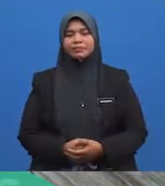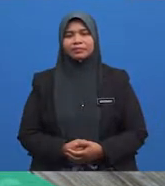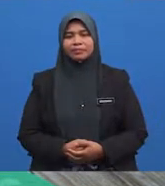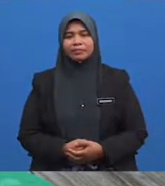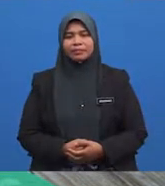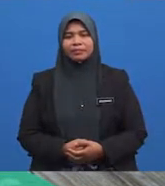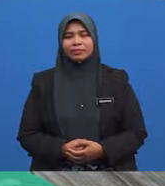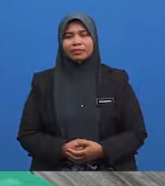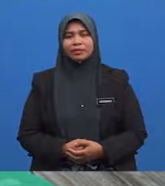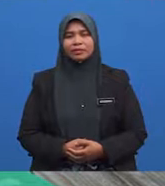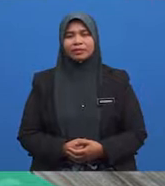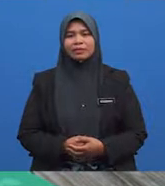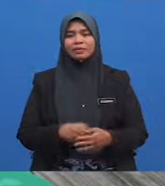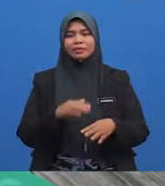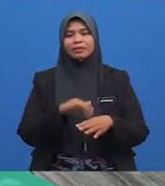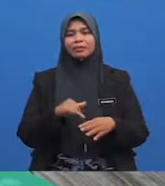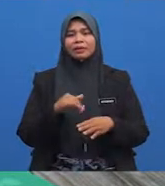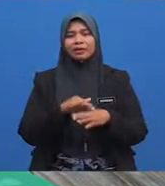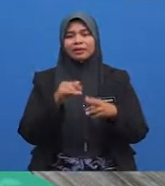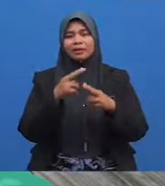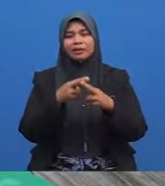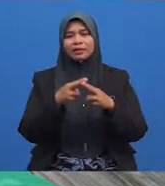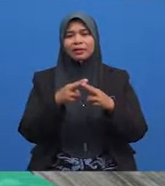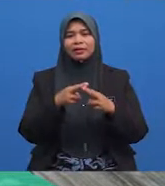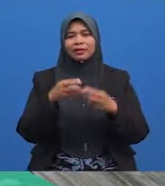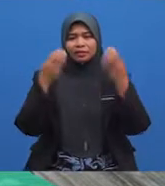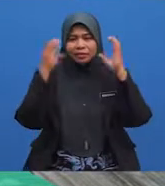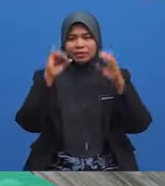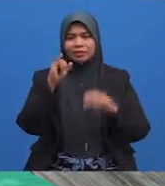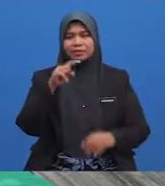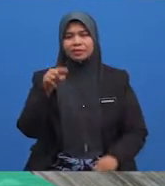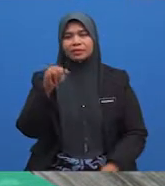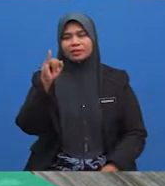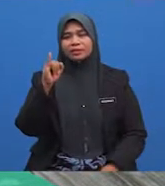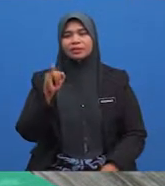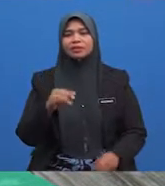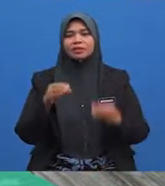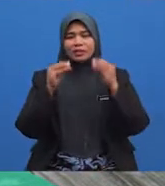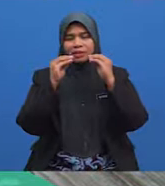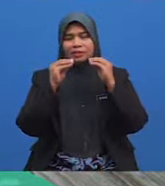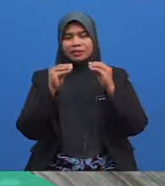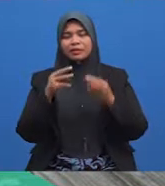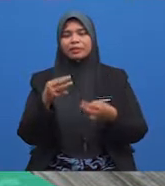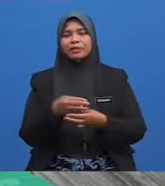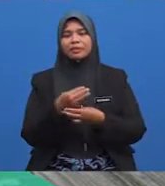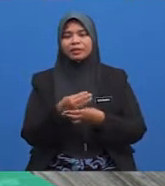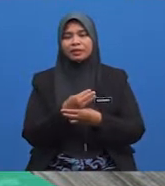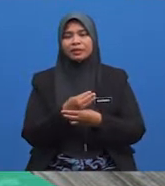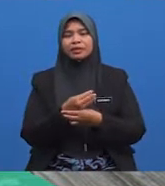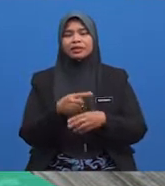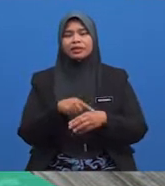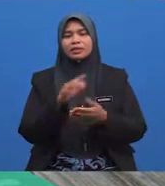Zain atau panggilan mesra Cikgu Izzy, mengajar mata pelajaran matematik